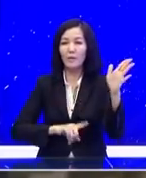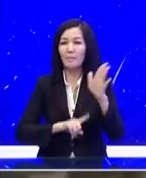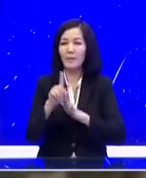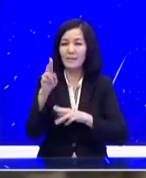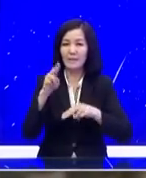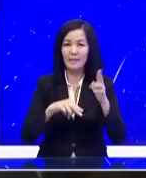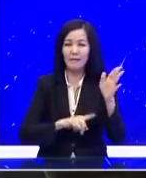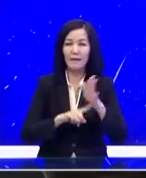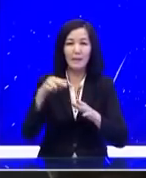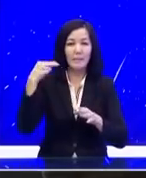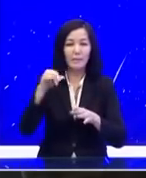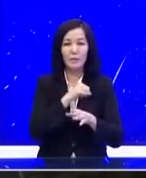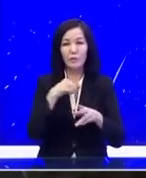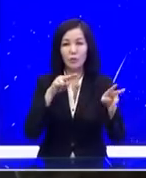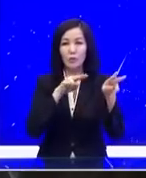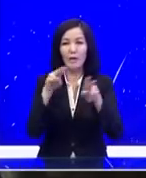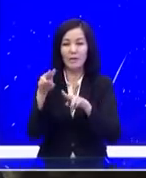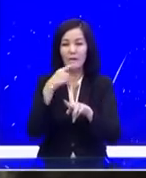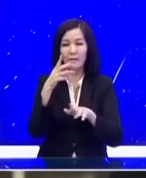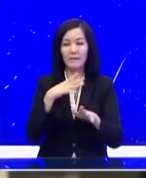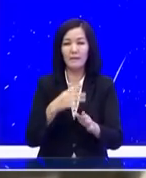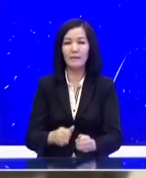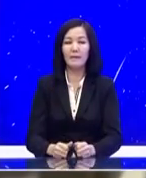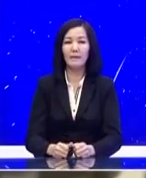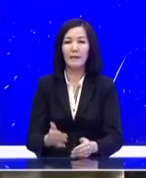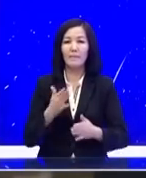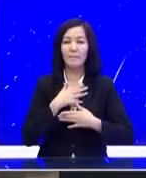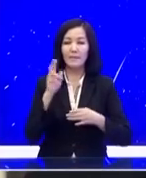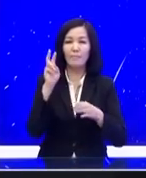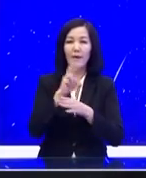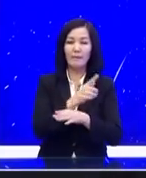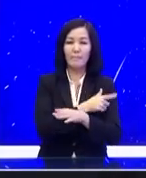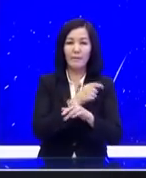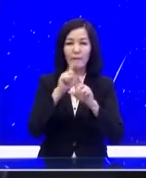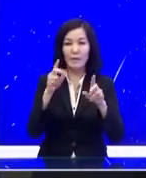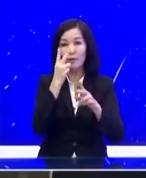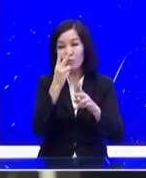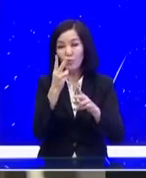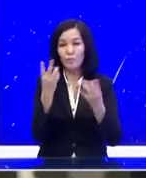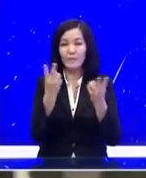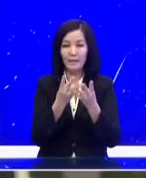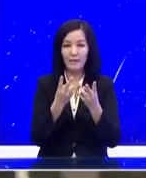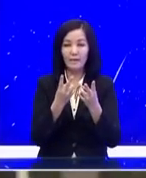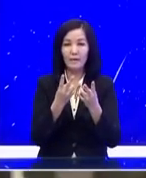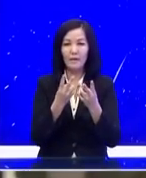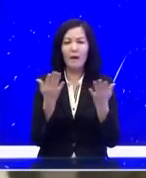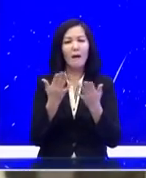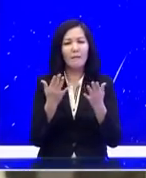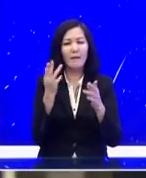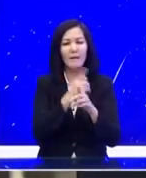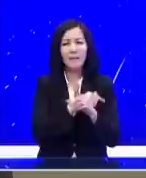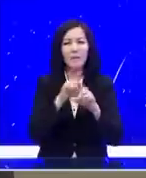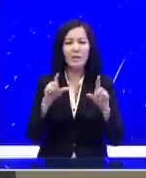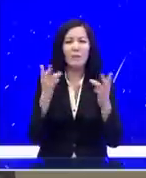барысын президент өзі қадағалайтынын жеткізді. Біз ана барып бұл емхананы көруіміз керек. Бұл қандай емхана